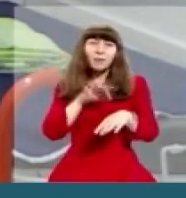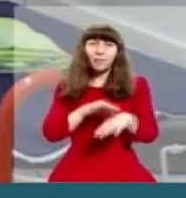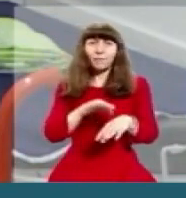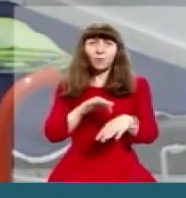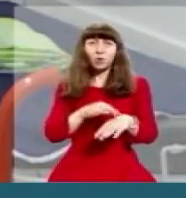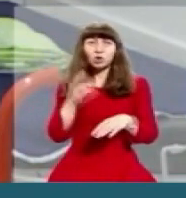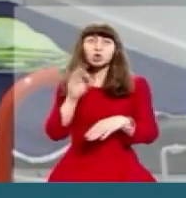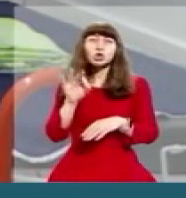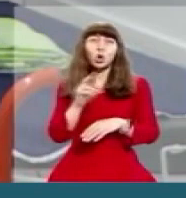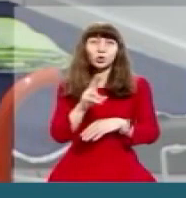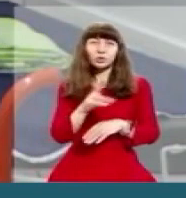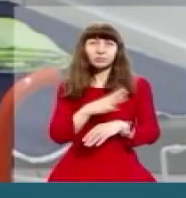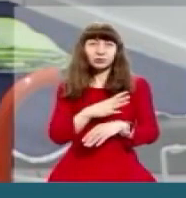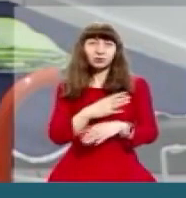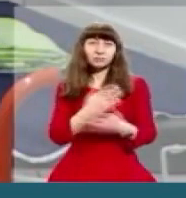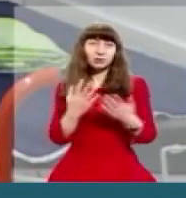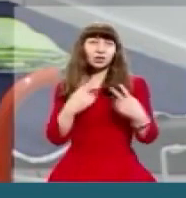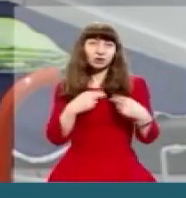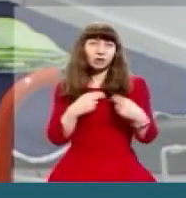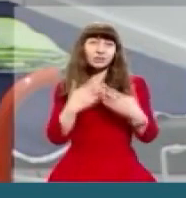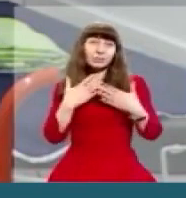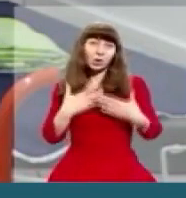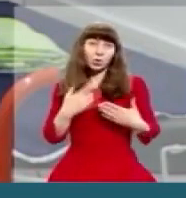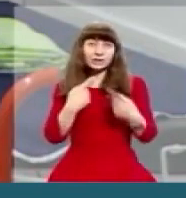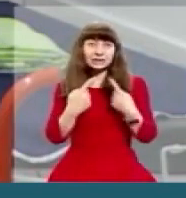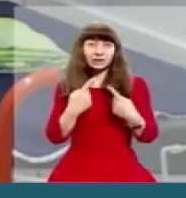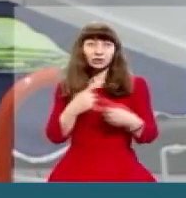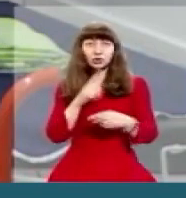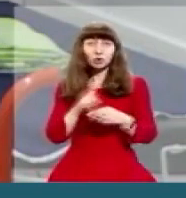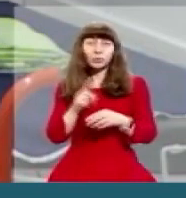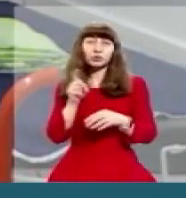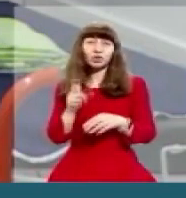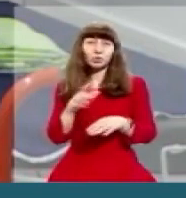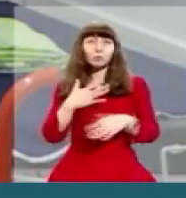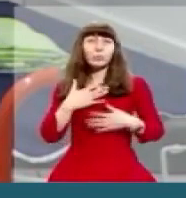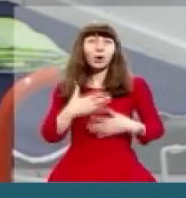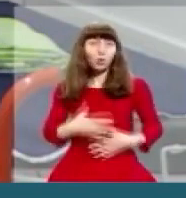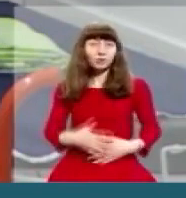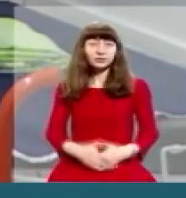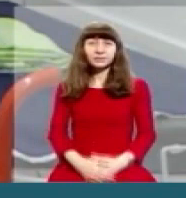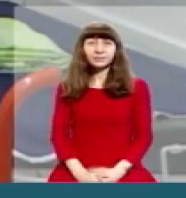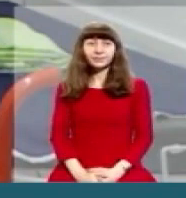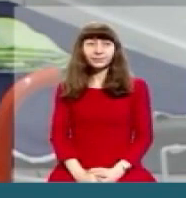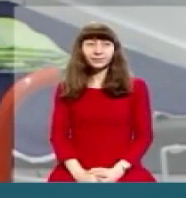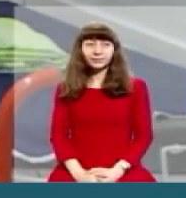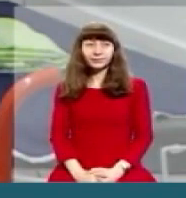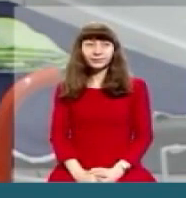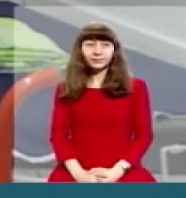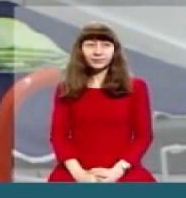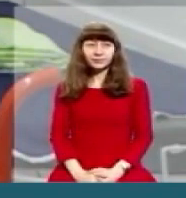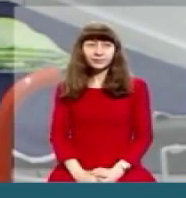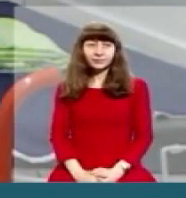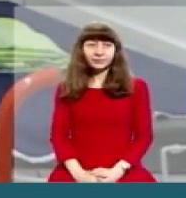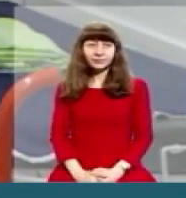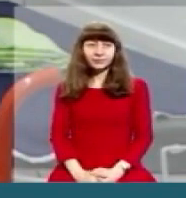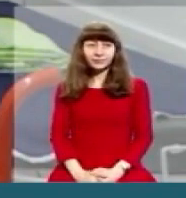то мы также работаем ровно и разговариваем с пациентами, чтобы они более-менее успокоились. Потому что наше